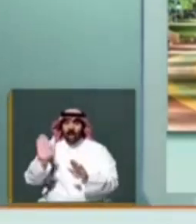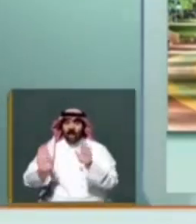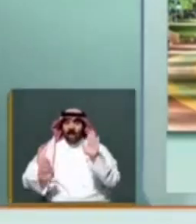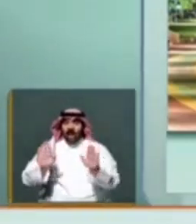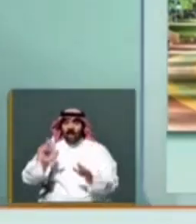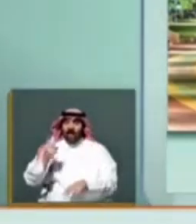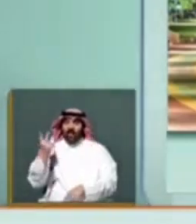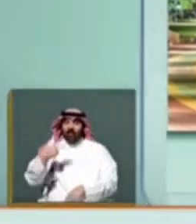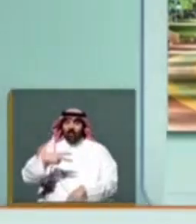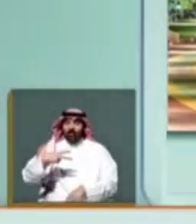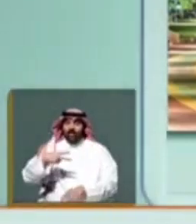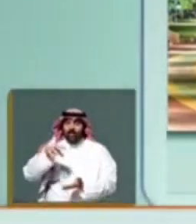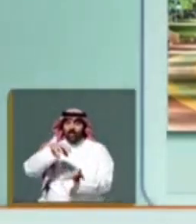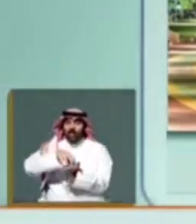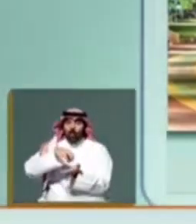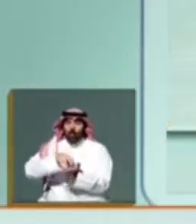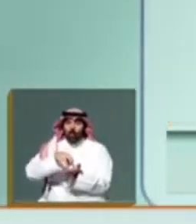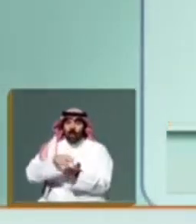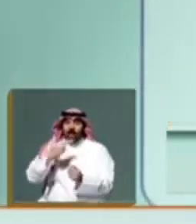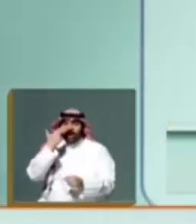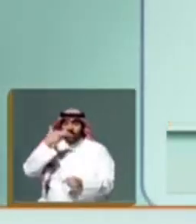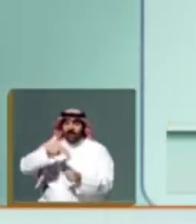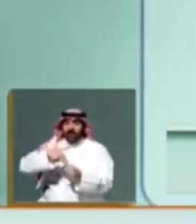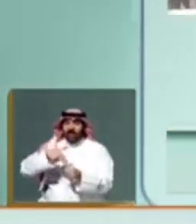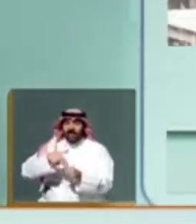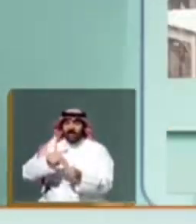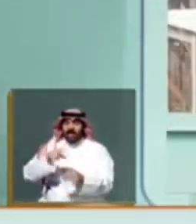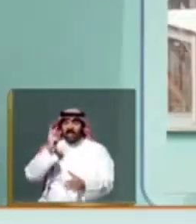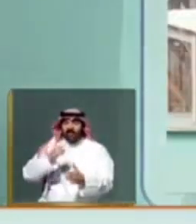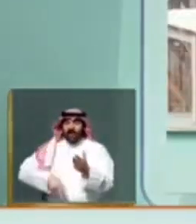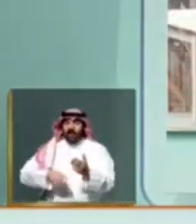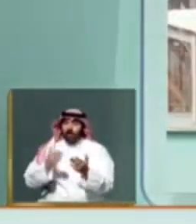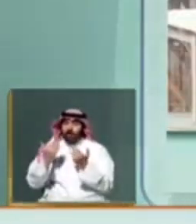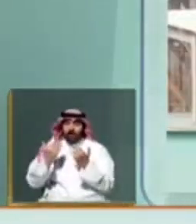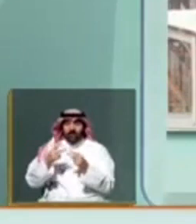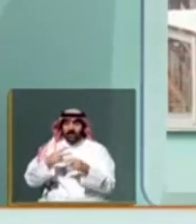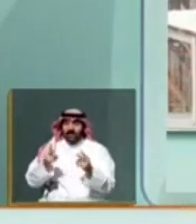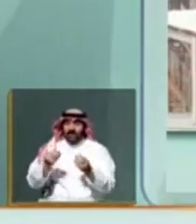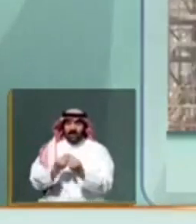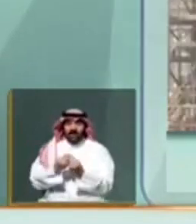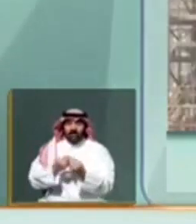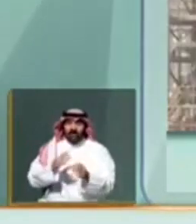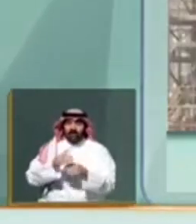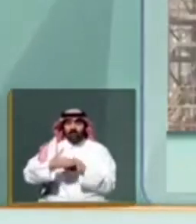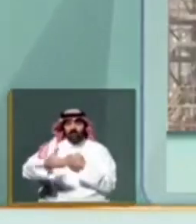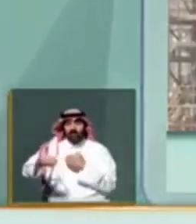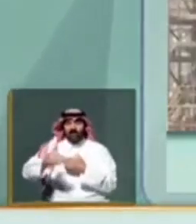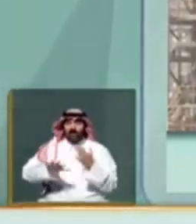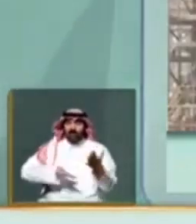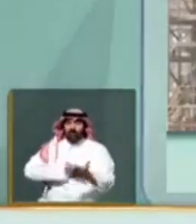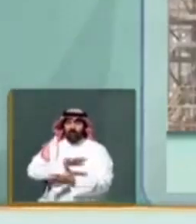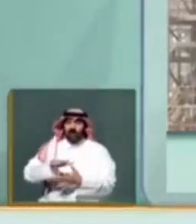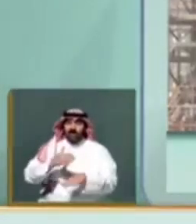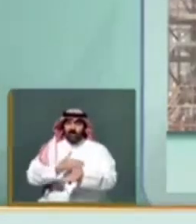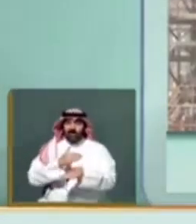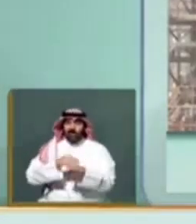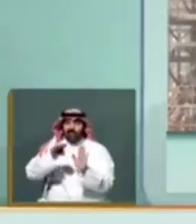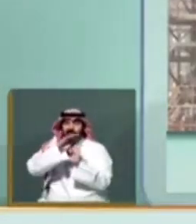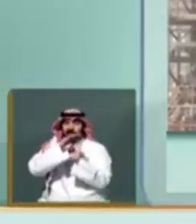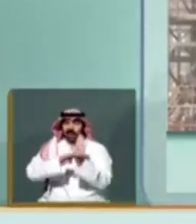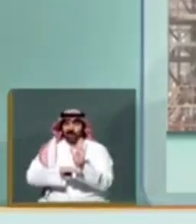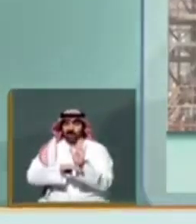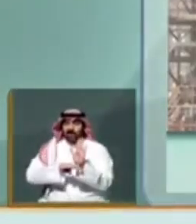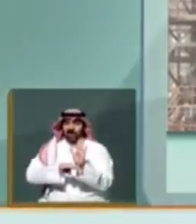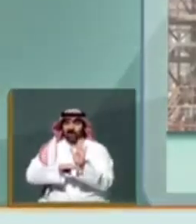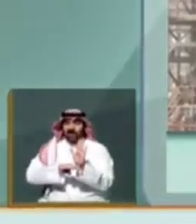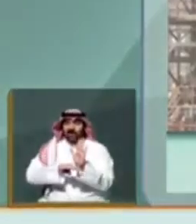من 22 دولة في أوبك بلس للوصول إلى اتفاق يجنب أسواق النفط ما حصل فيها مؤخرا من